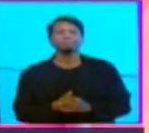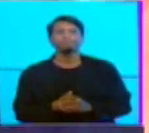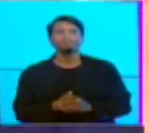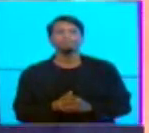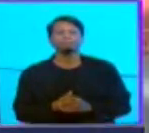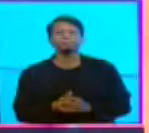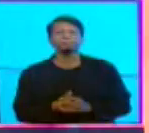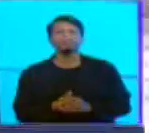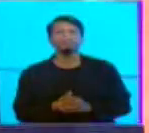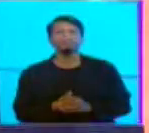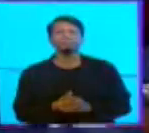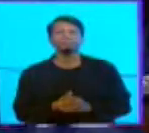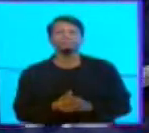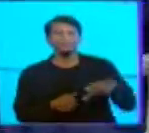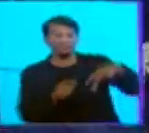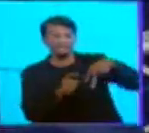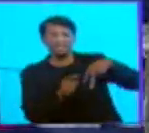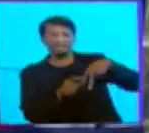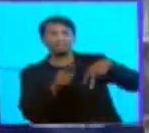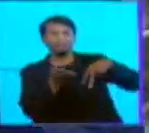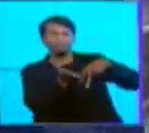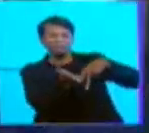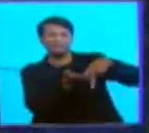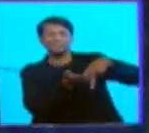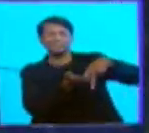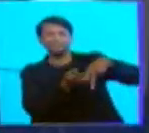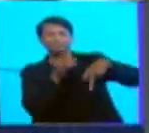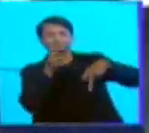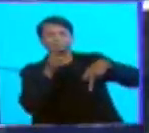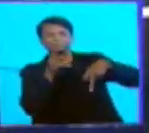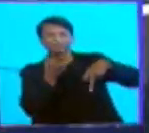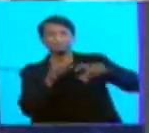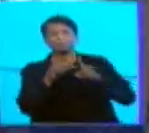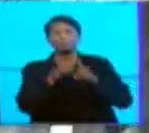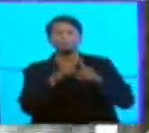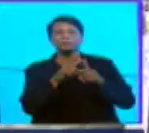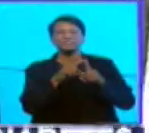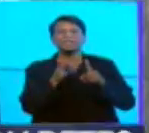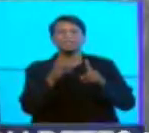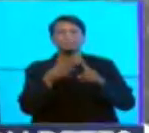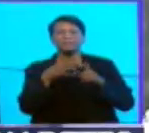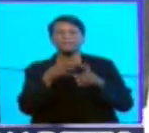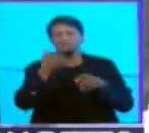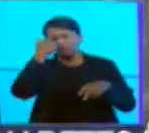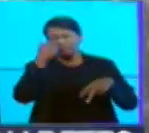Pasca diamputasi karena infeksi komplikasi diabetes, Duliman kesulitan untuk mencari nafkah untuk